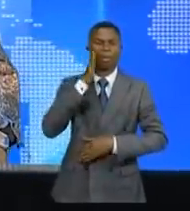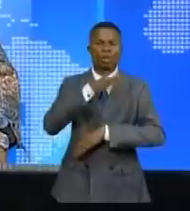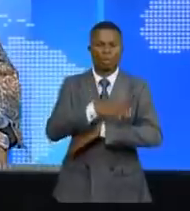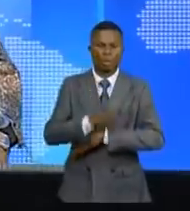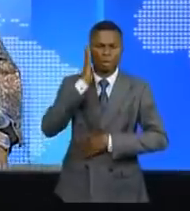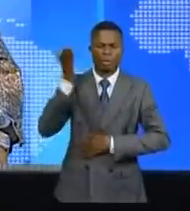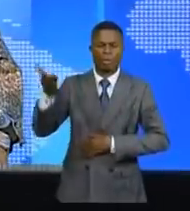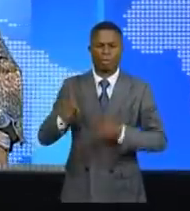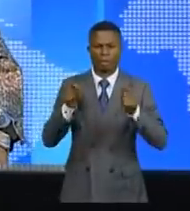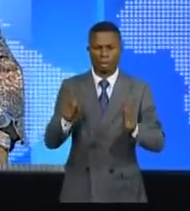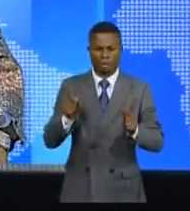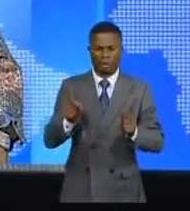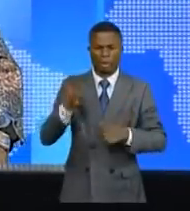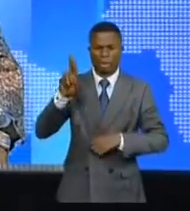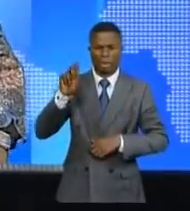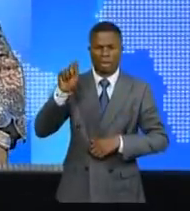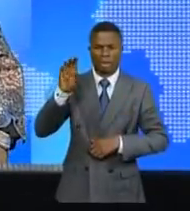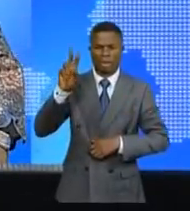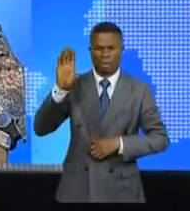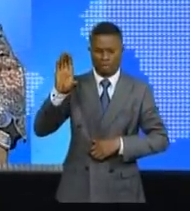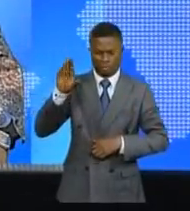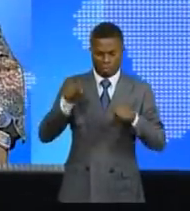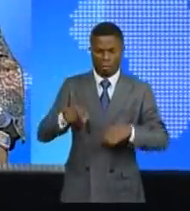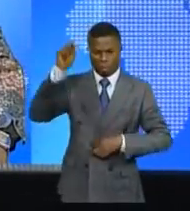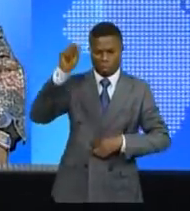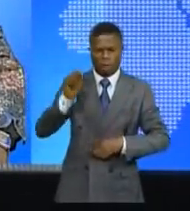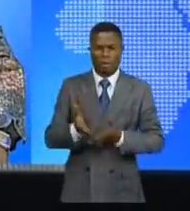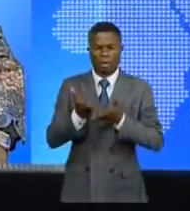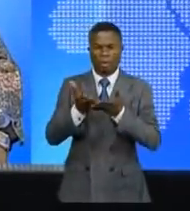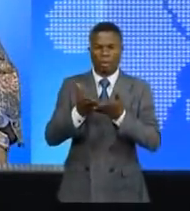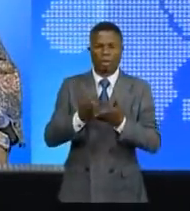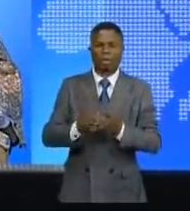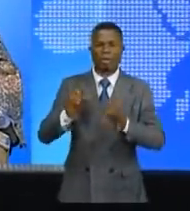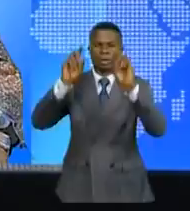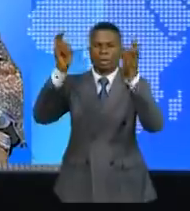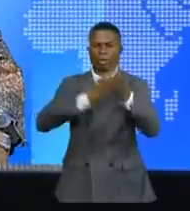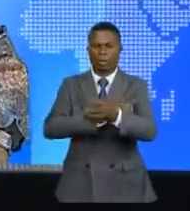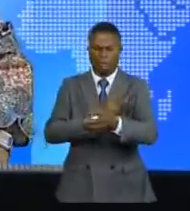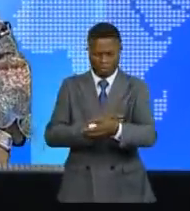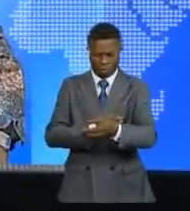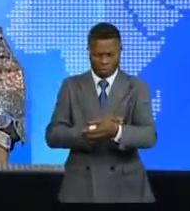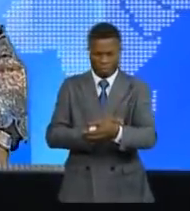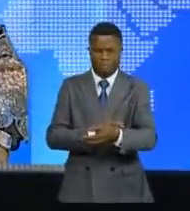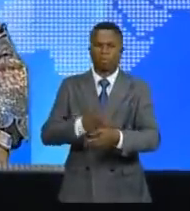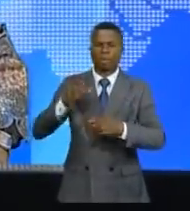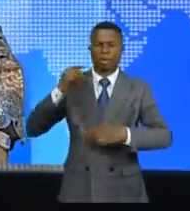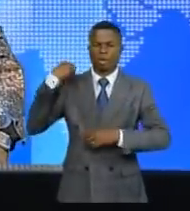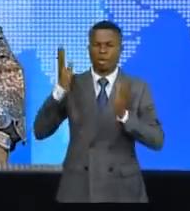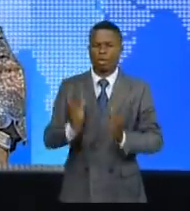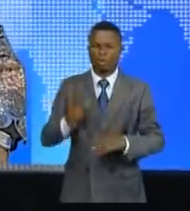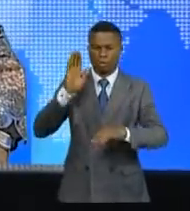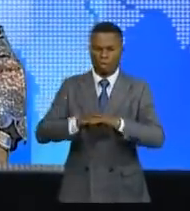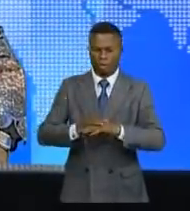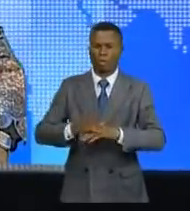et bienvenue à ce journal sur la RTNC. Direction Nord Kivu, le gouverneur est arrivé à Kichanga pour mobiliser